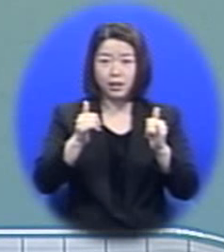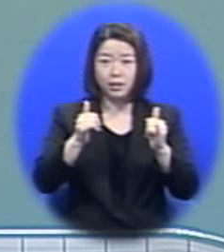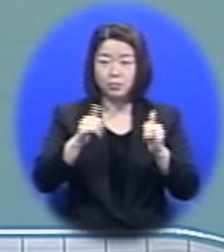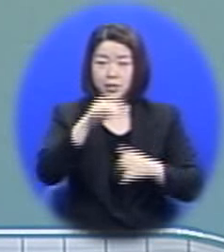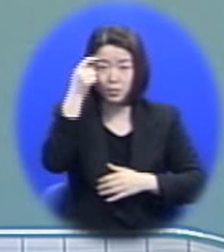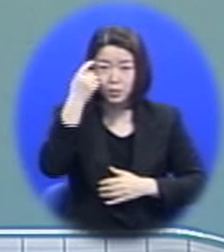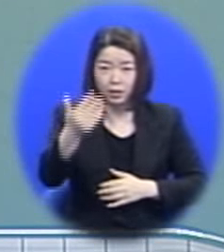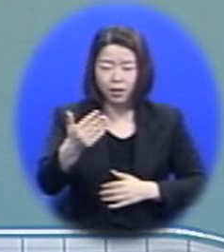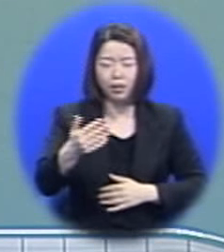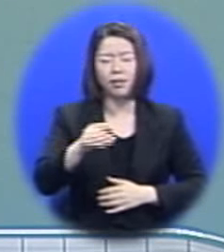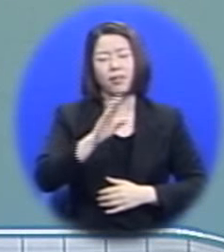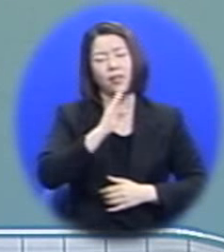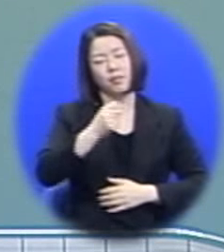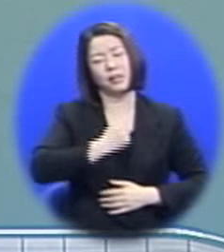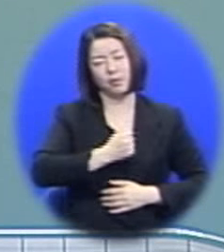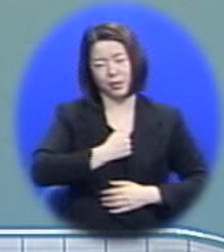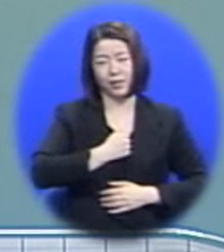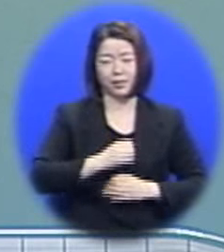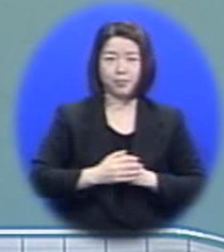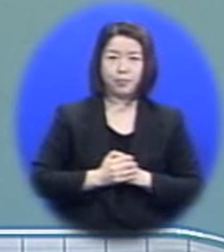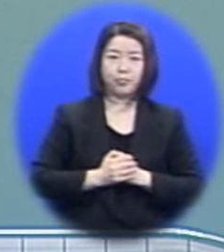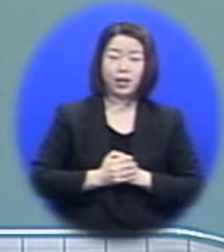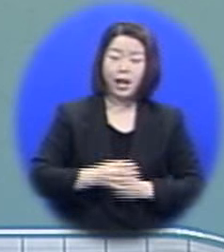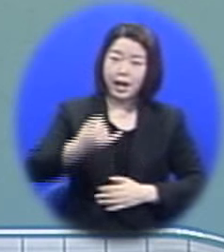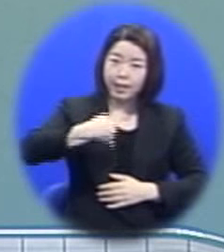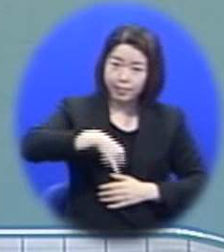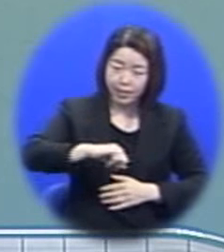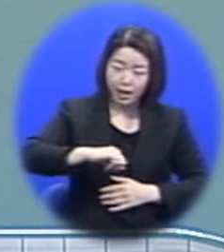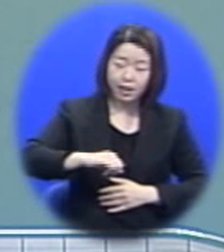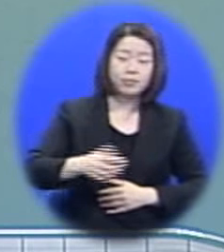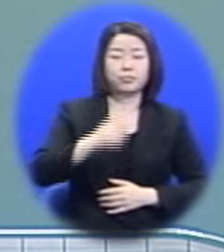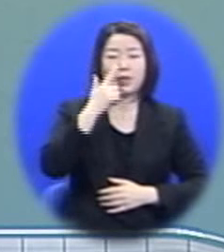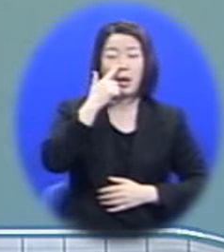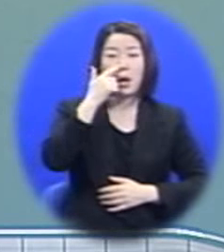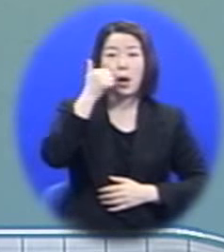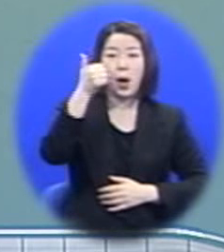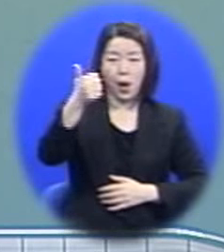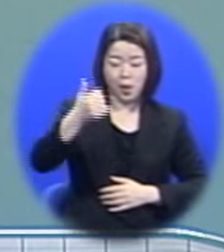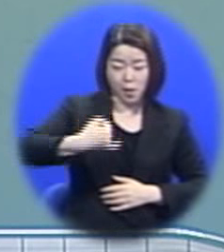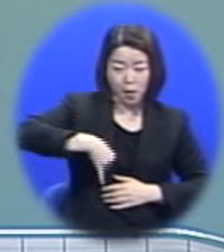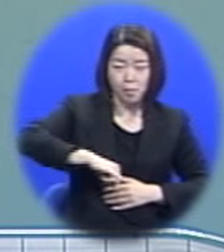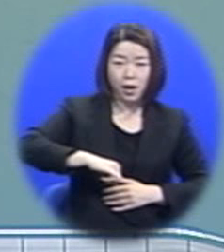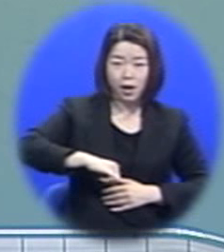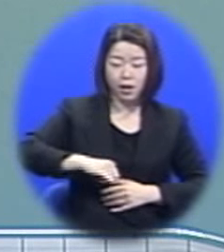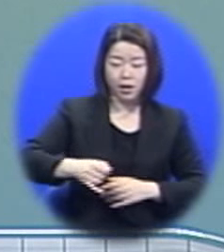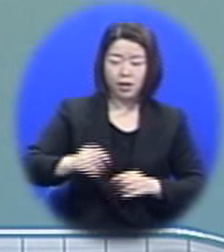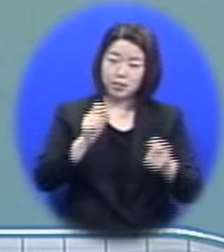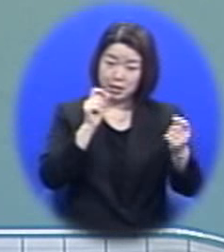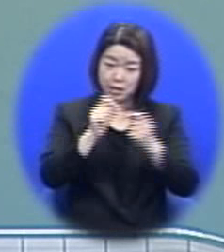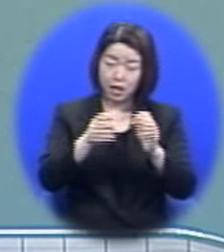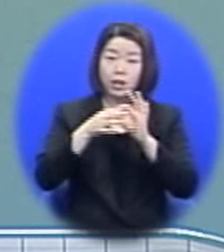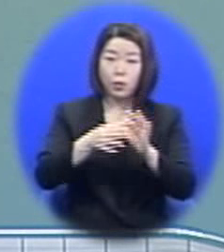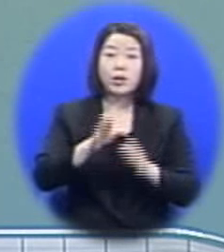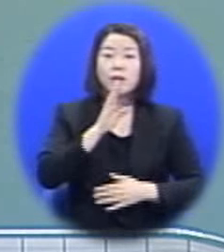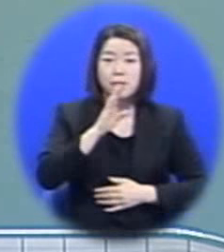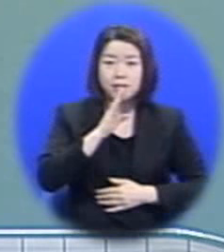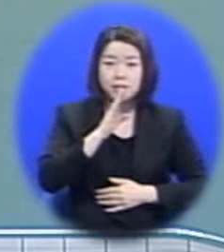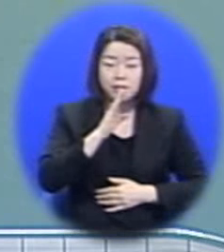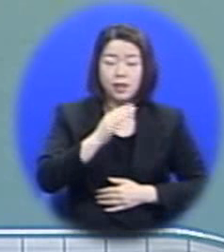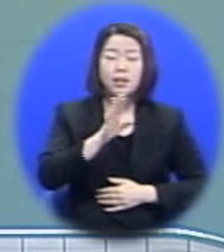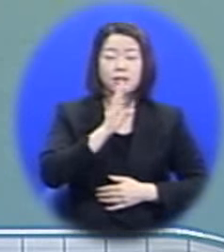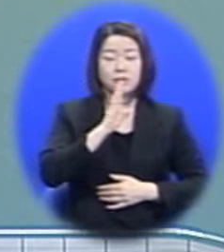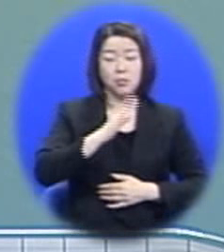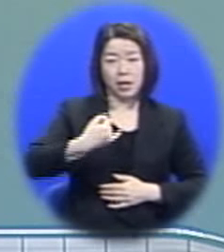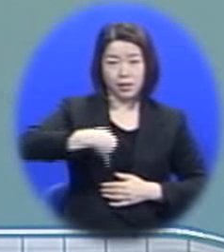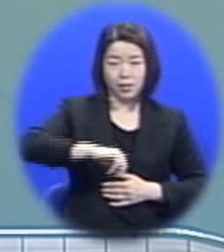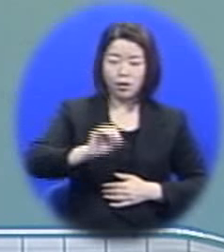거예요. 네. 딸 분여지간 관계는 이거 얼마나 가까운 관계입니까? 정말 딸이